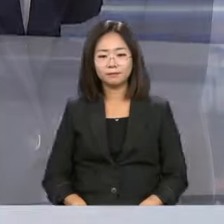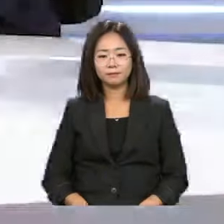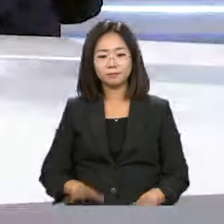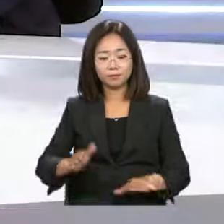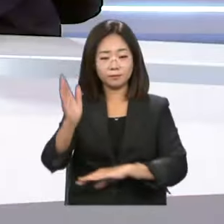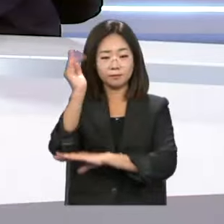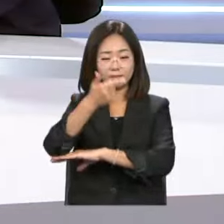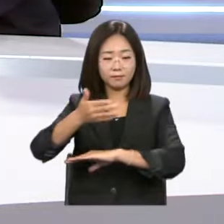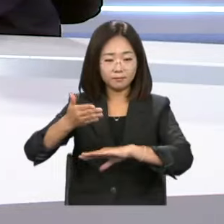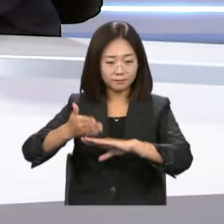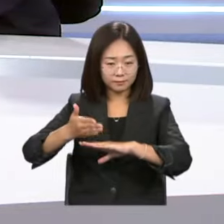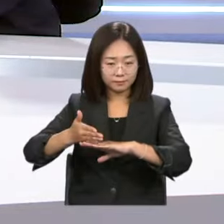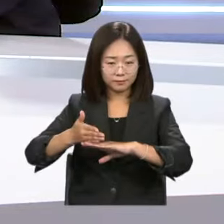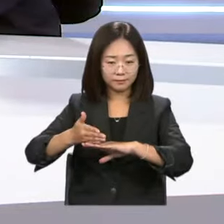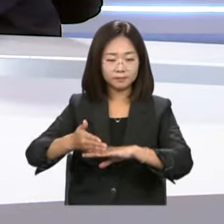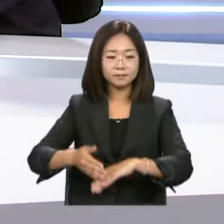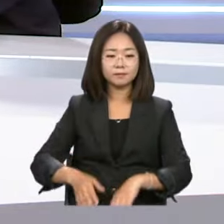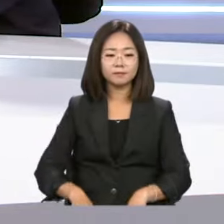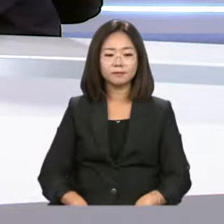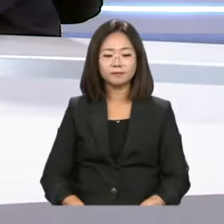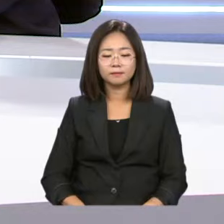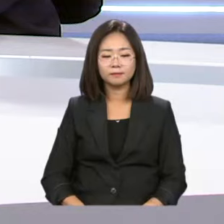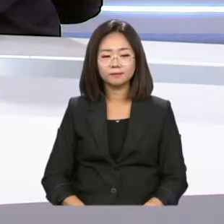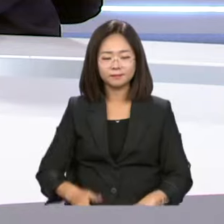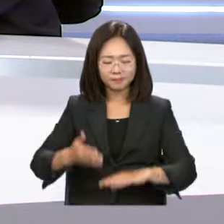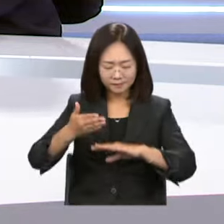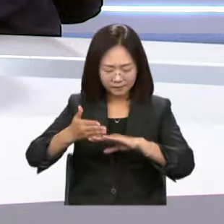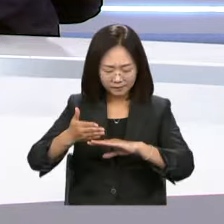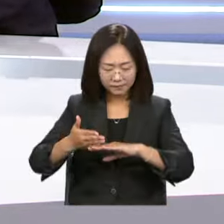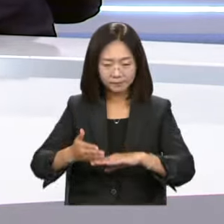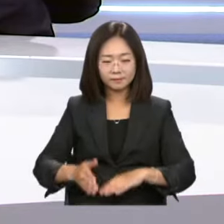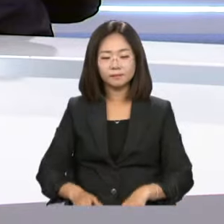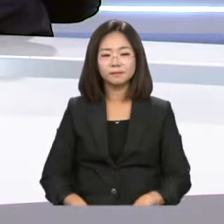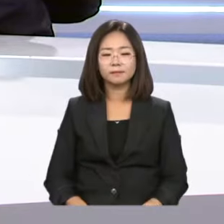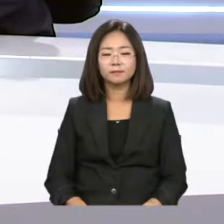오늘 말씀 잘 들었습니다 지금까지 정치부 민지숙 기자였습니다